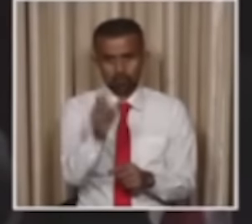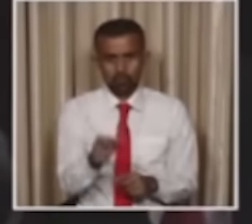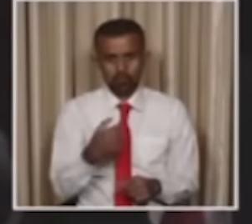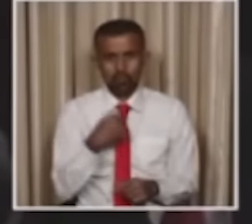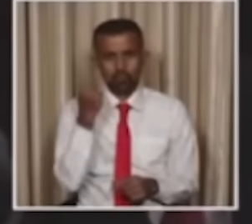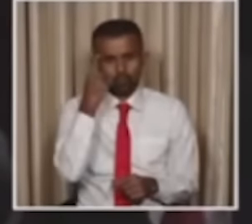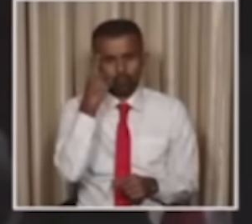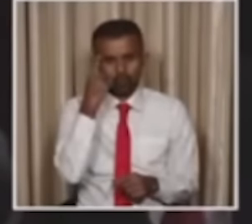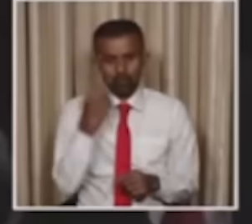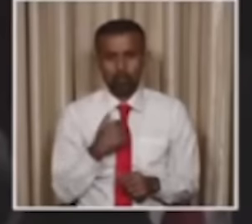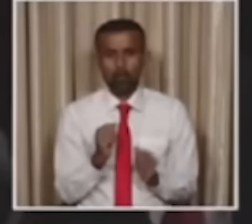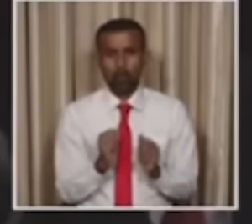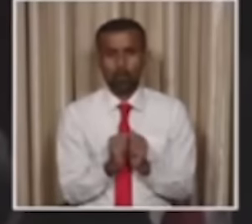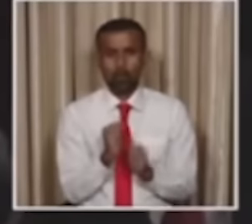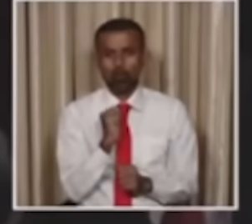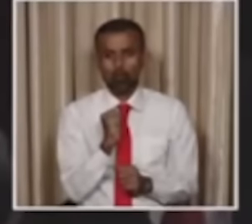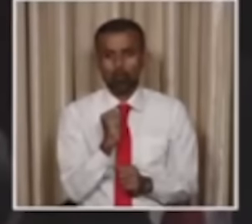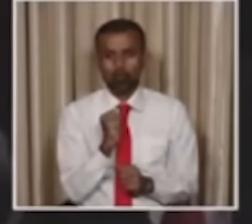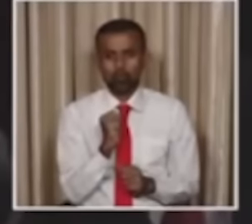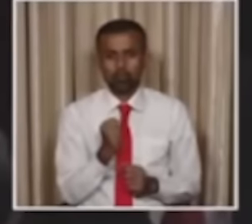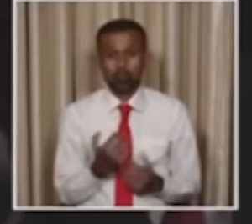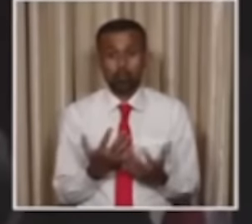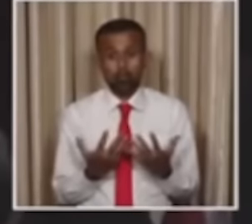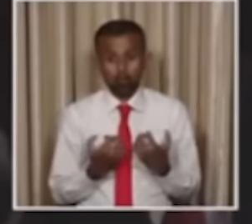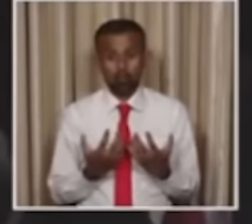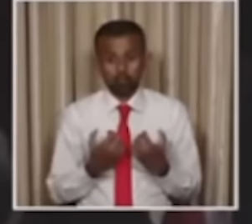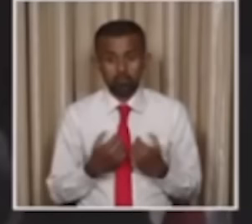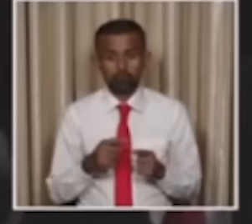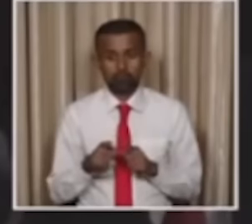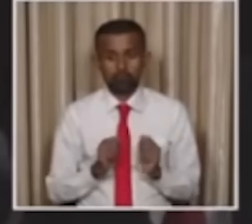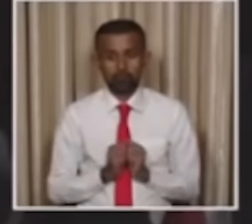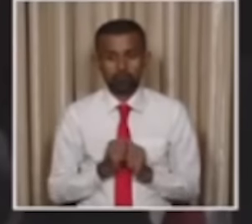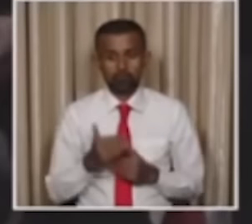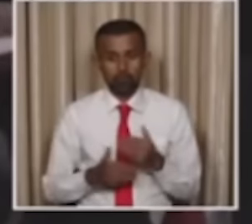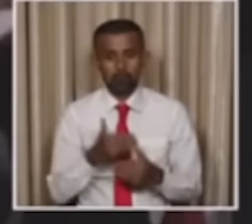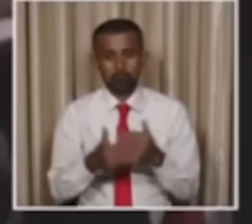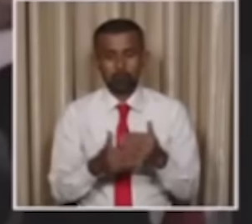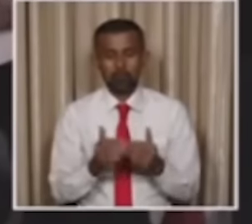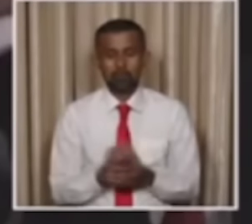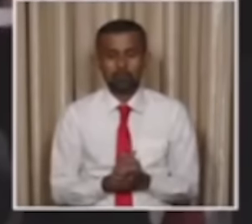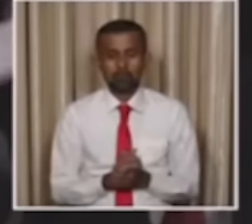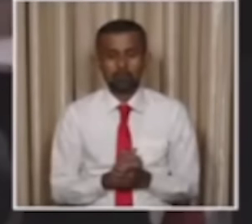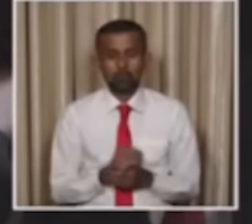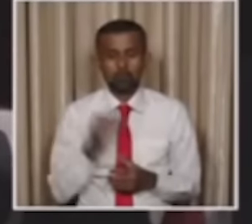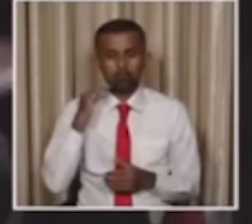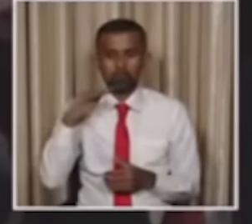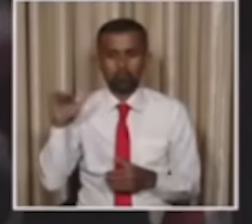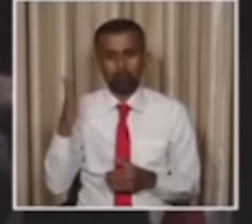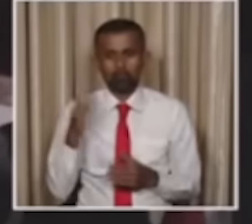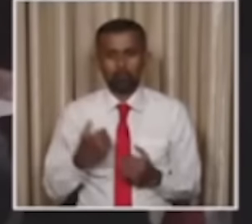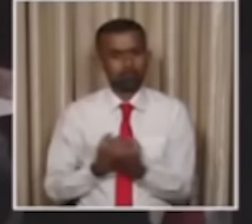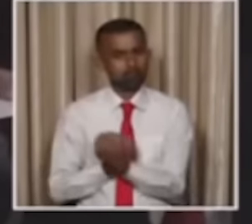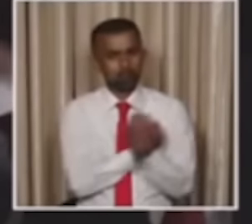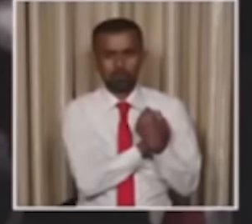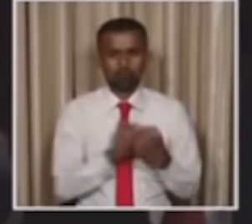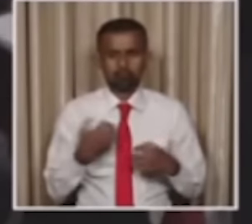යට දන්නවා අපි කොහොමද බොහොම ඕනෑකමේ මේ වැඩේ කරගෙන ගියේ කියලා. නමුත් ජනතාව වෙනුවෙන් හිර යන්න ඕන නම් මං හිර